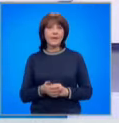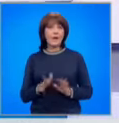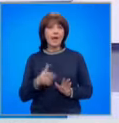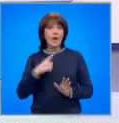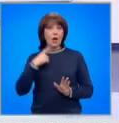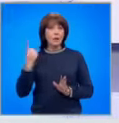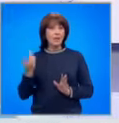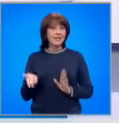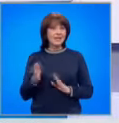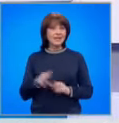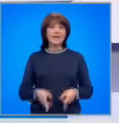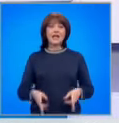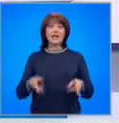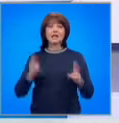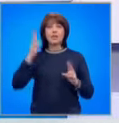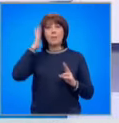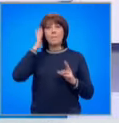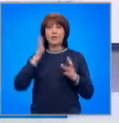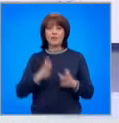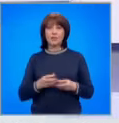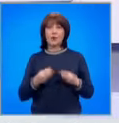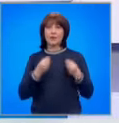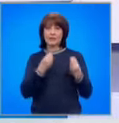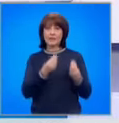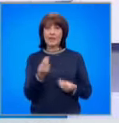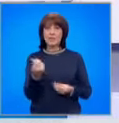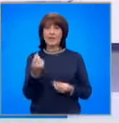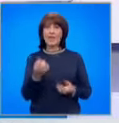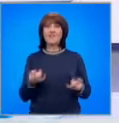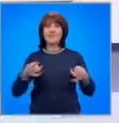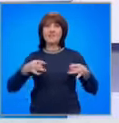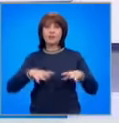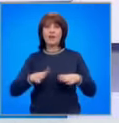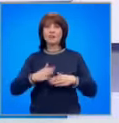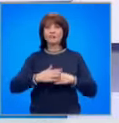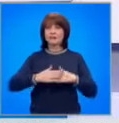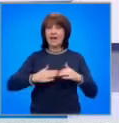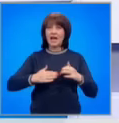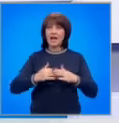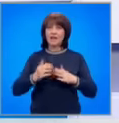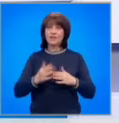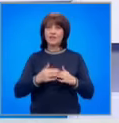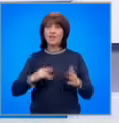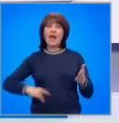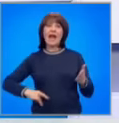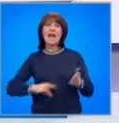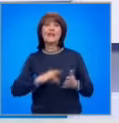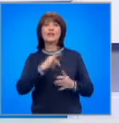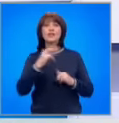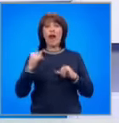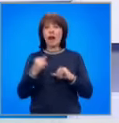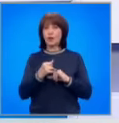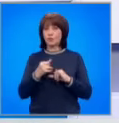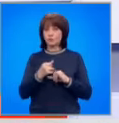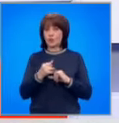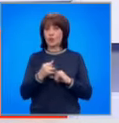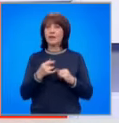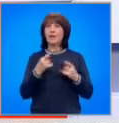Почти година след решението на правителството да отпусне пари за възстановяването на инфраструктурата на летище Русе, а и това